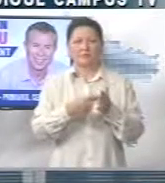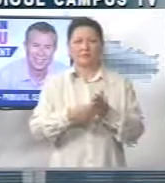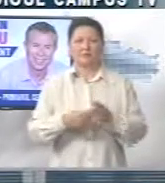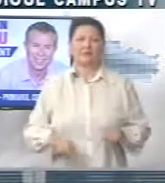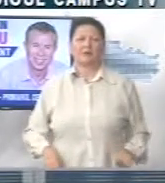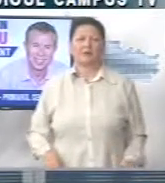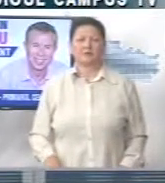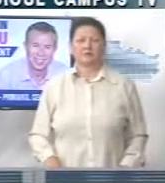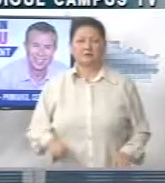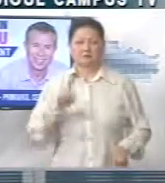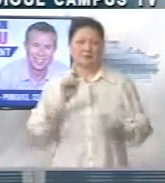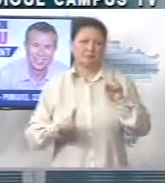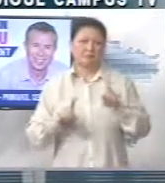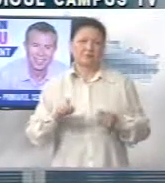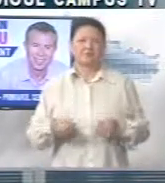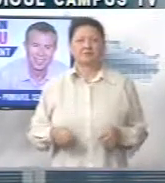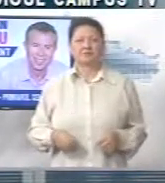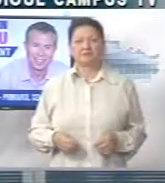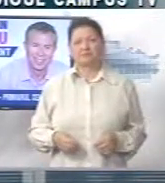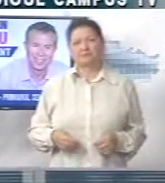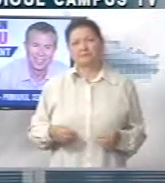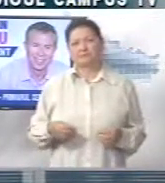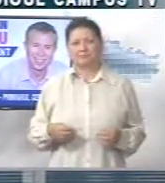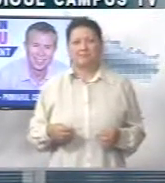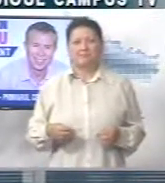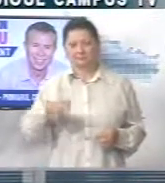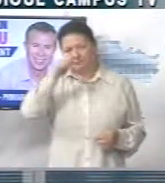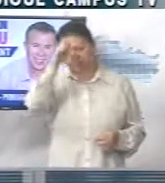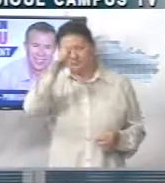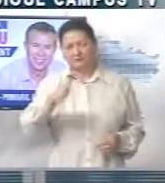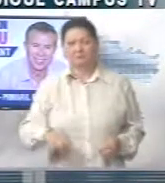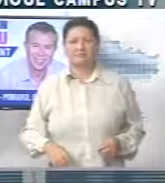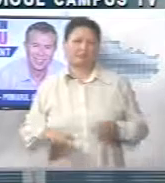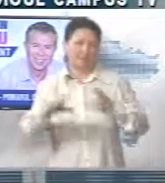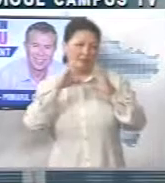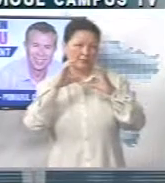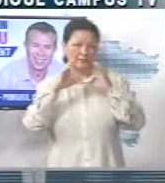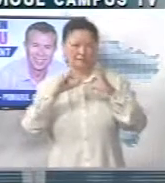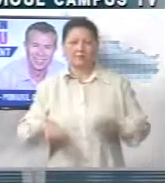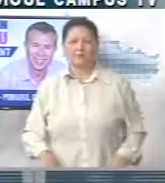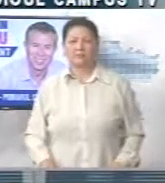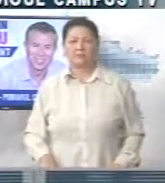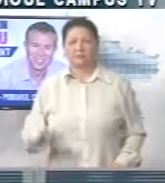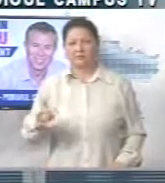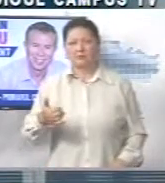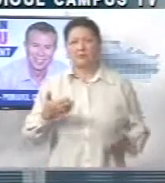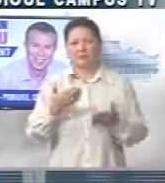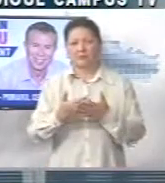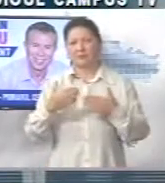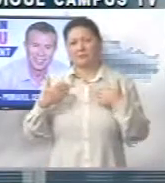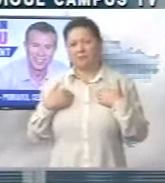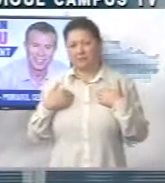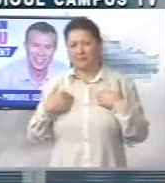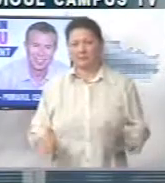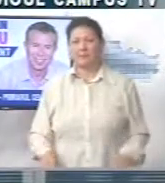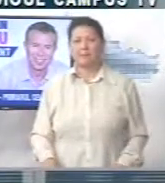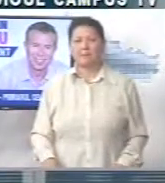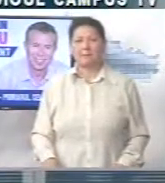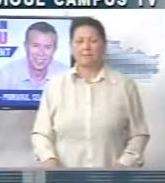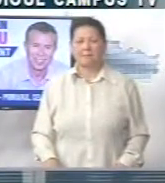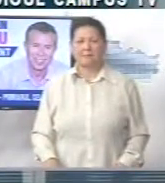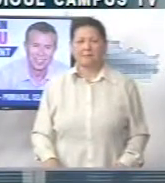nu există un mediu prietenic. Sigur, și pentru mine infrastructura este una dintre priorități, așa